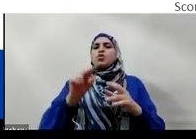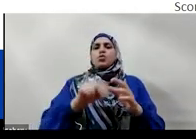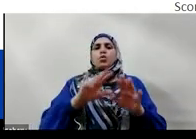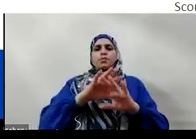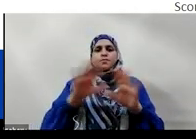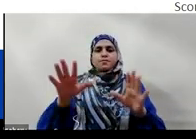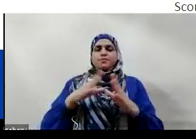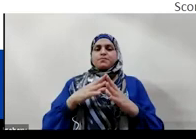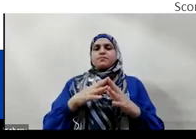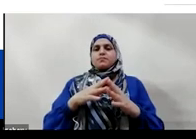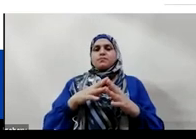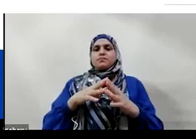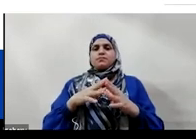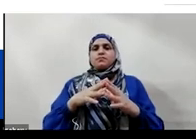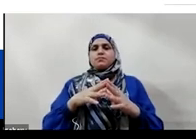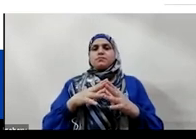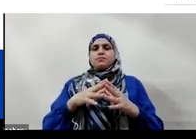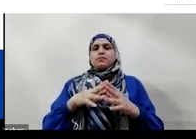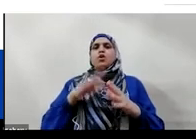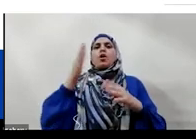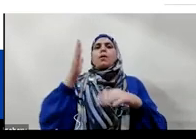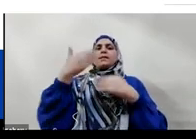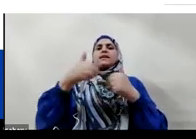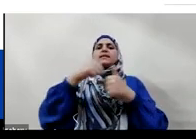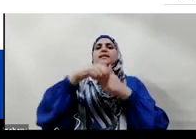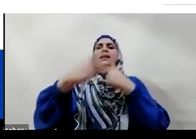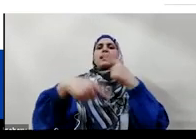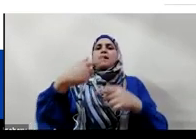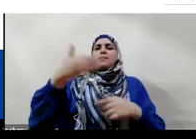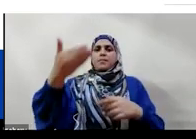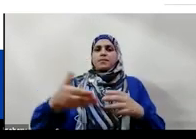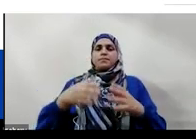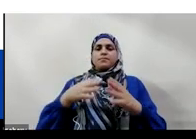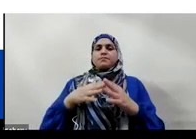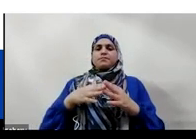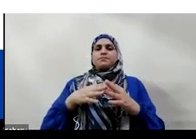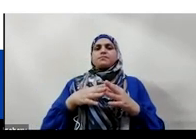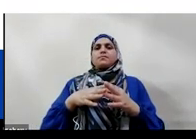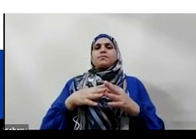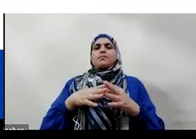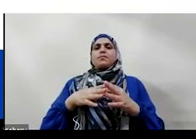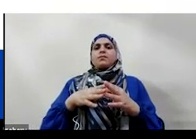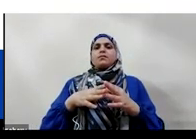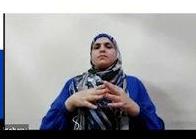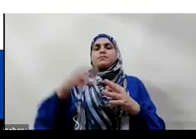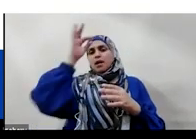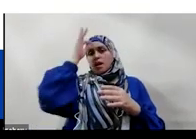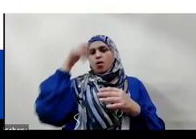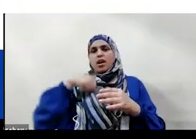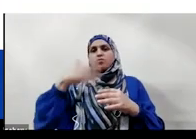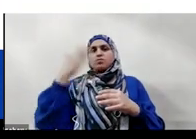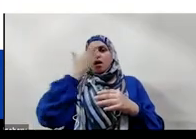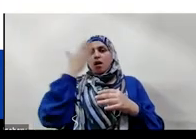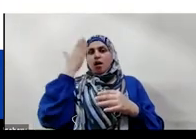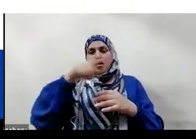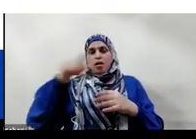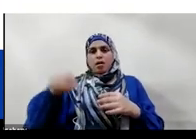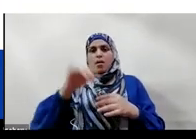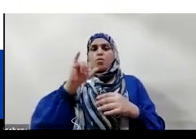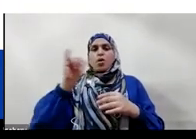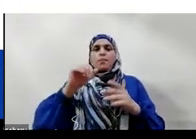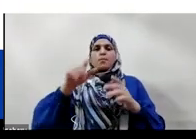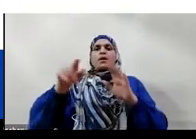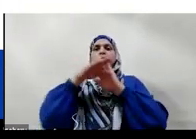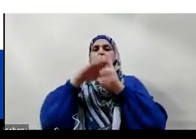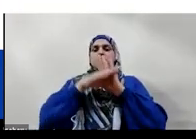دي وبستكمل الجزئية اللي بعدها. لو محتاج ان انا اقرا الاليجيبيليتي ريكويرمنت بتاعه البرنامج